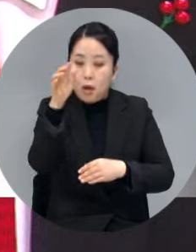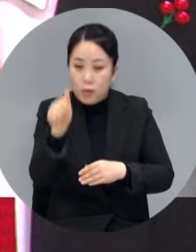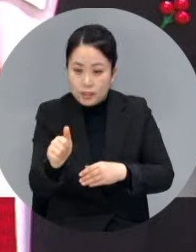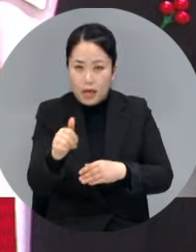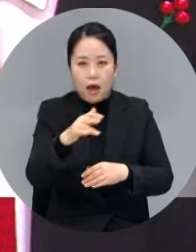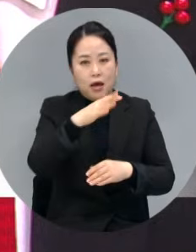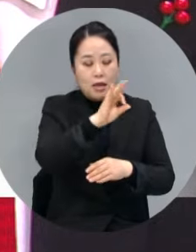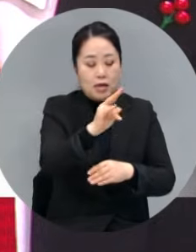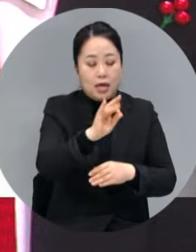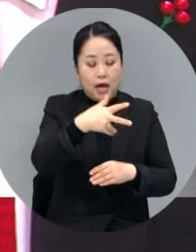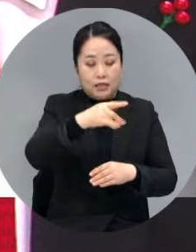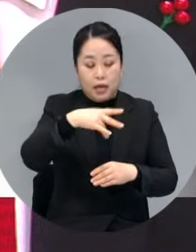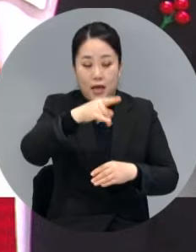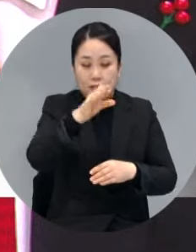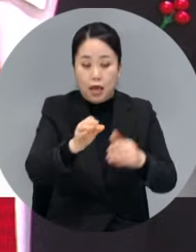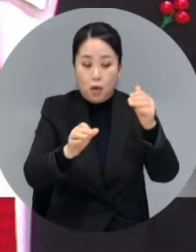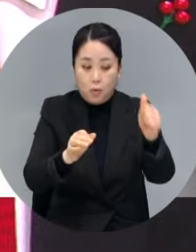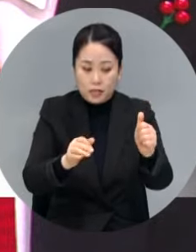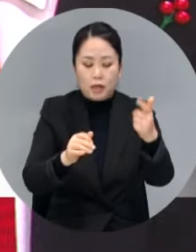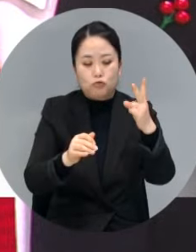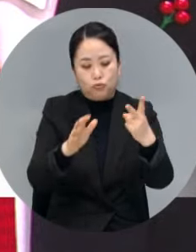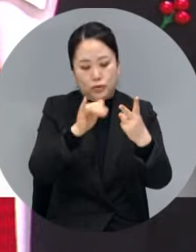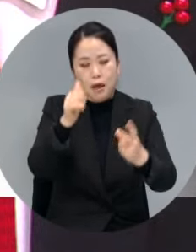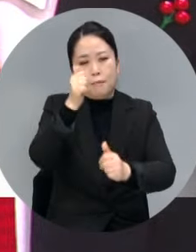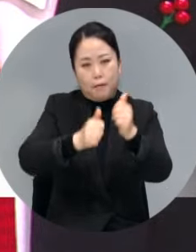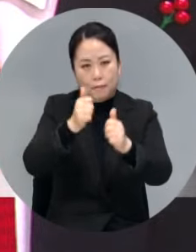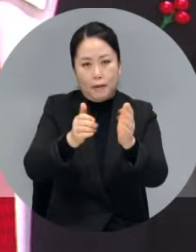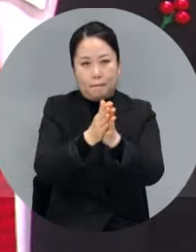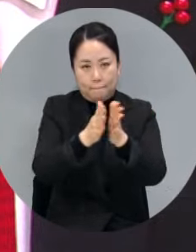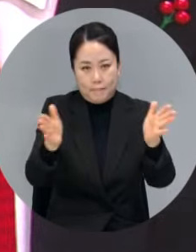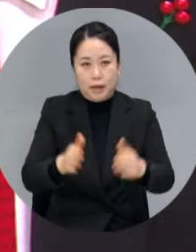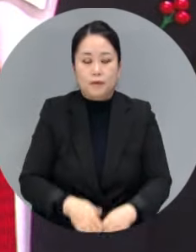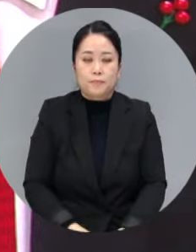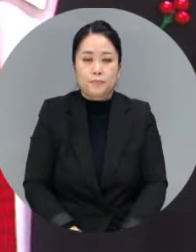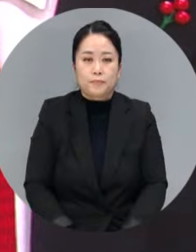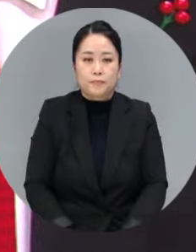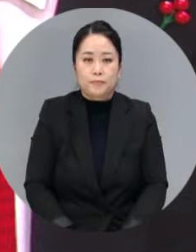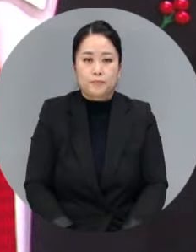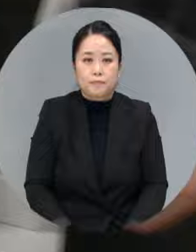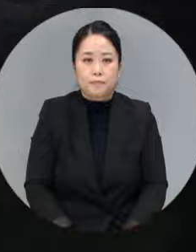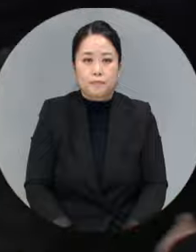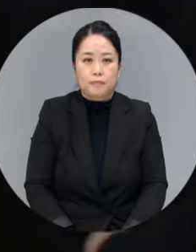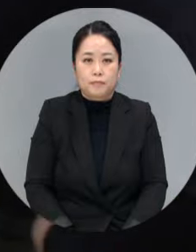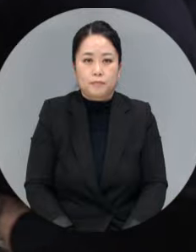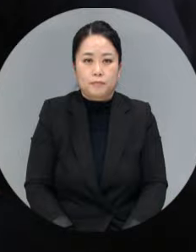간의 2파전으로 치러질 전망입니다. 이만한 기자입니다.